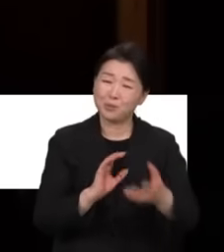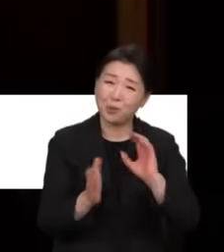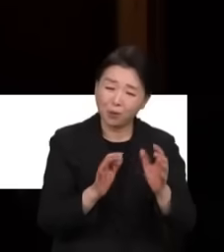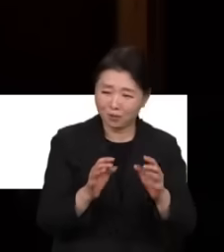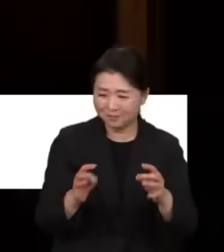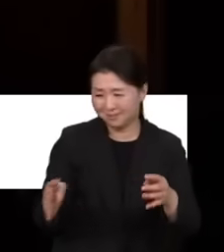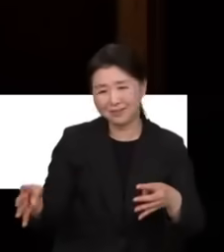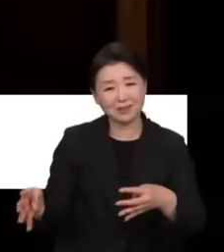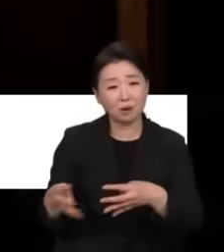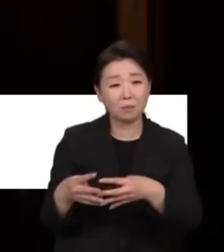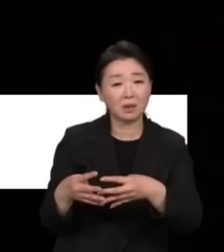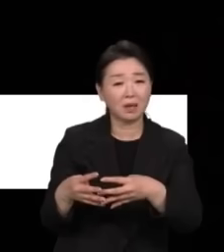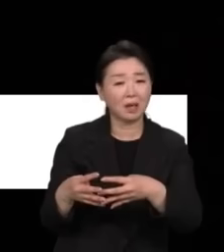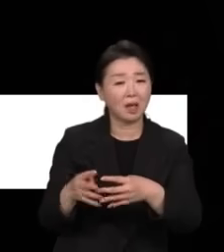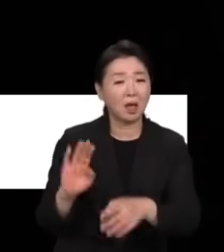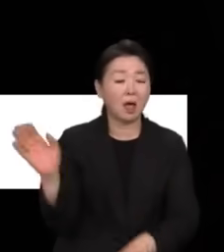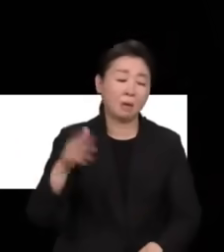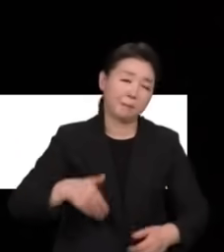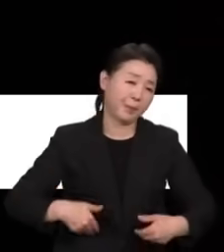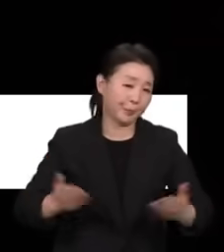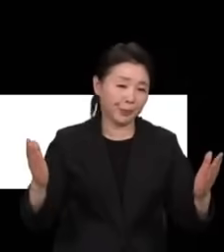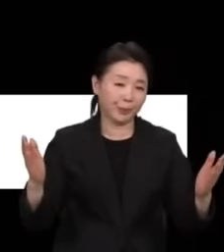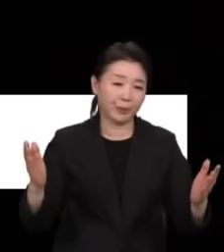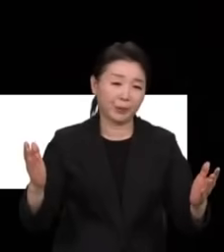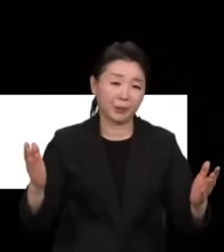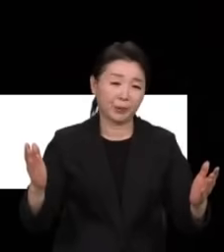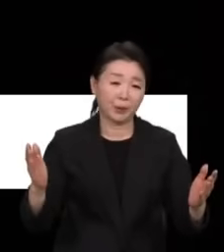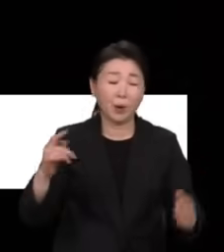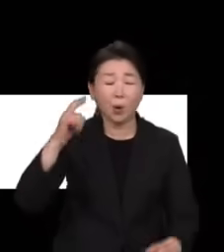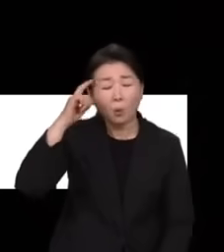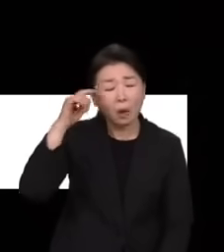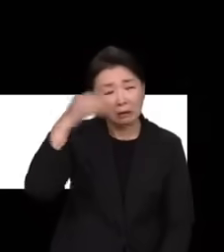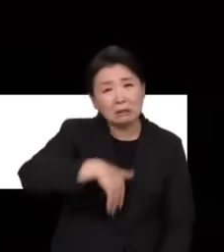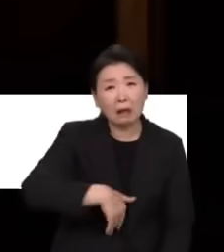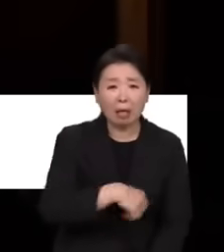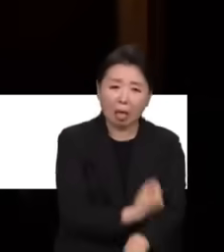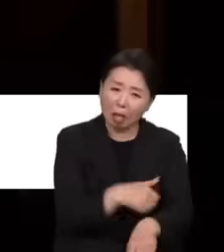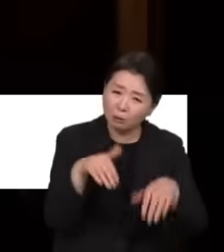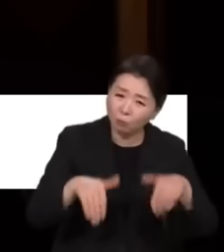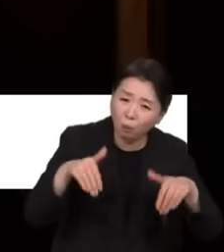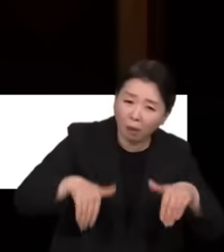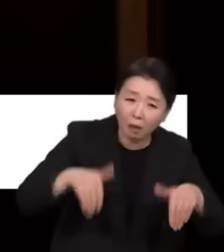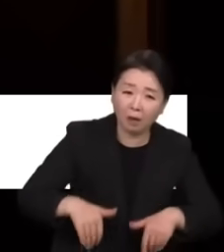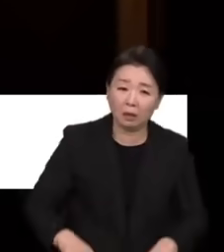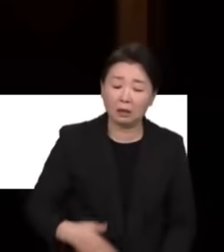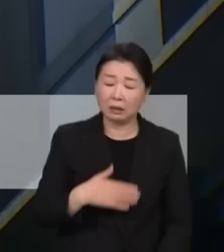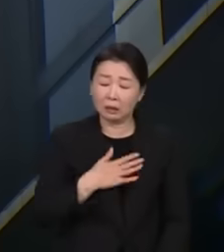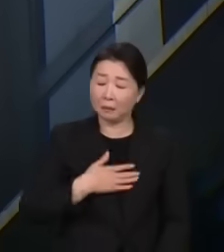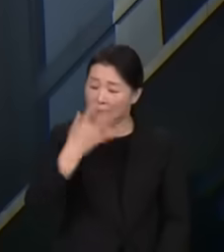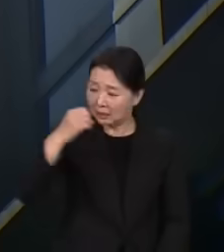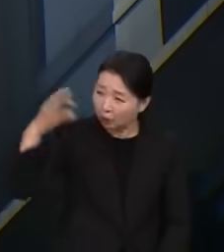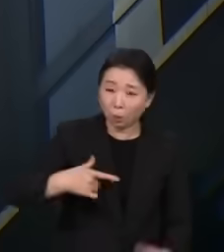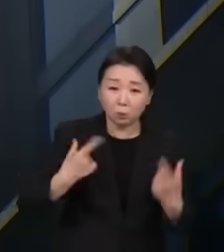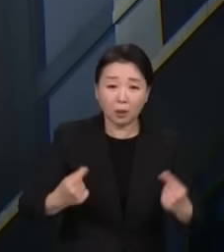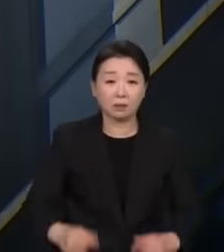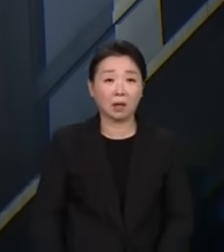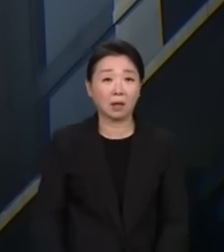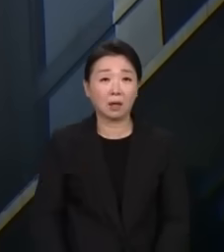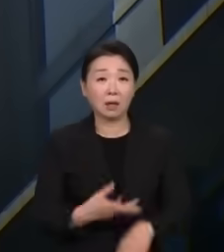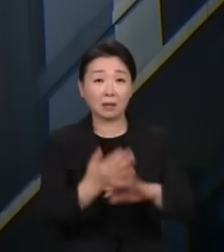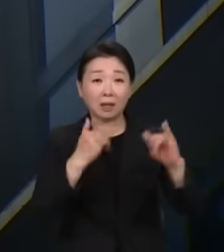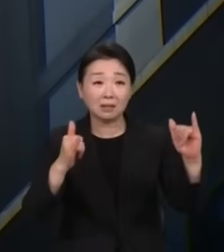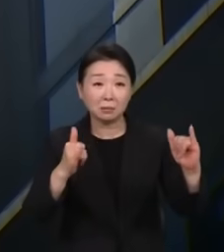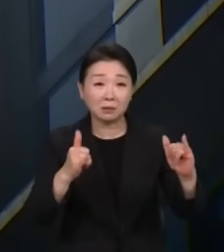협의라든가 그런 것들이 필요가 없는 거예요. 노예죠, 노예. 감정의 쓰레기통이라고 생각합니다. 또 다른